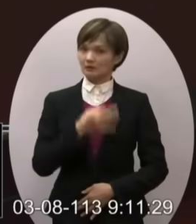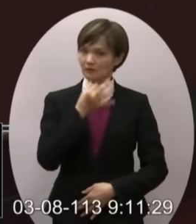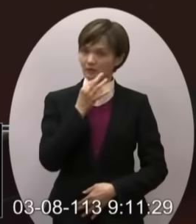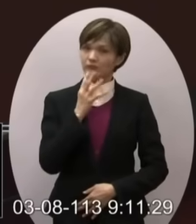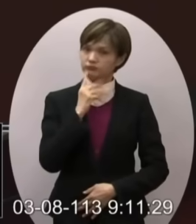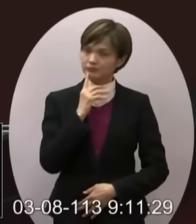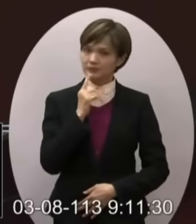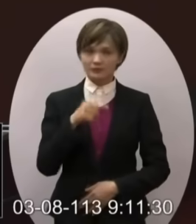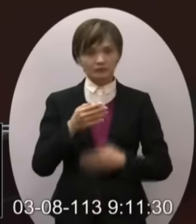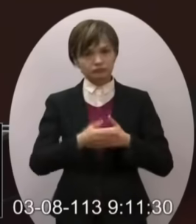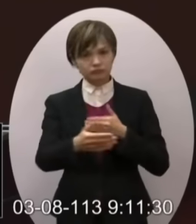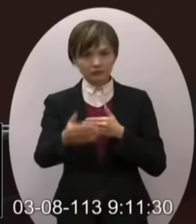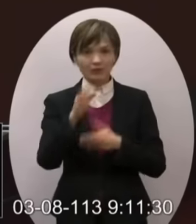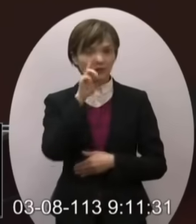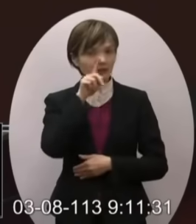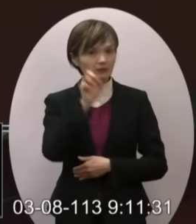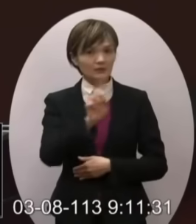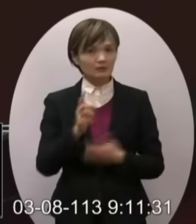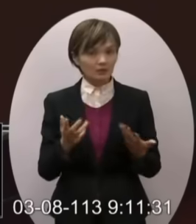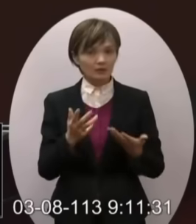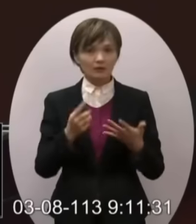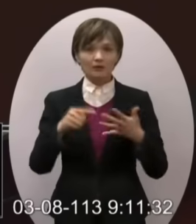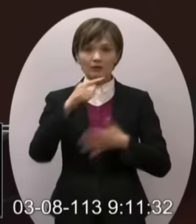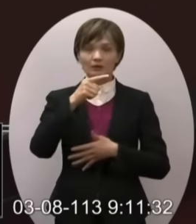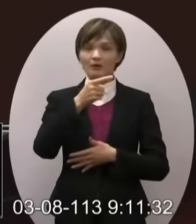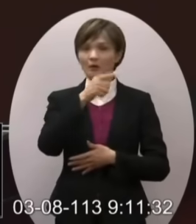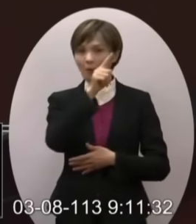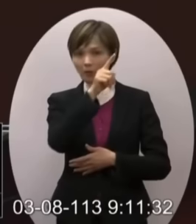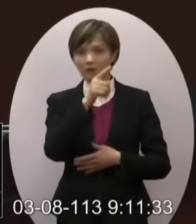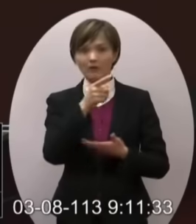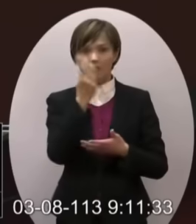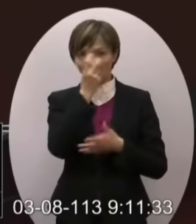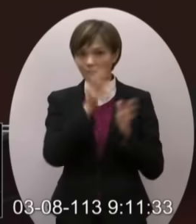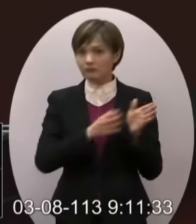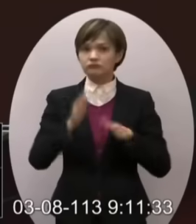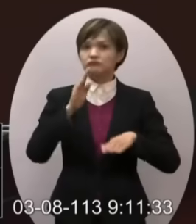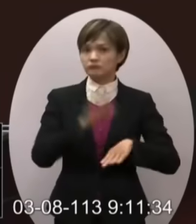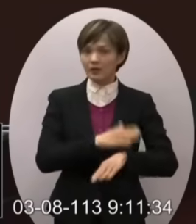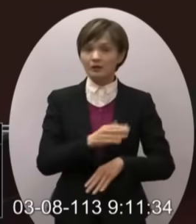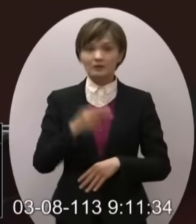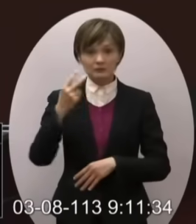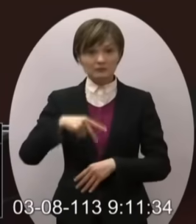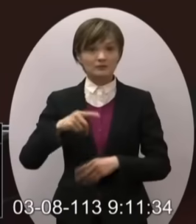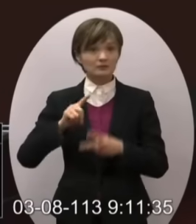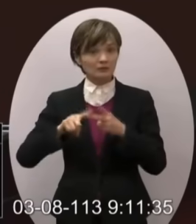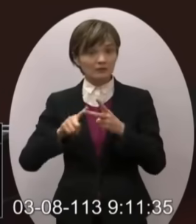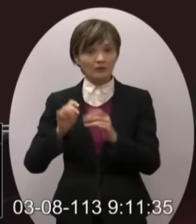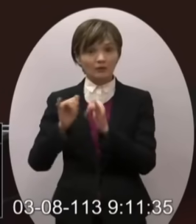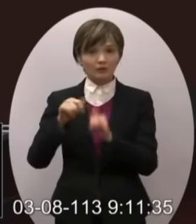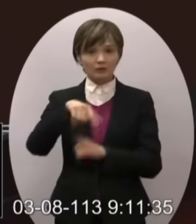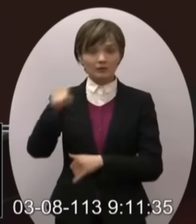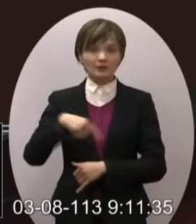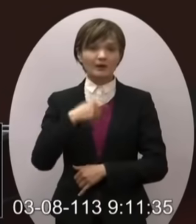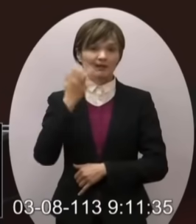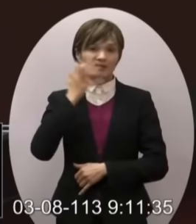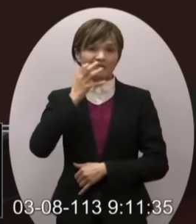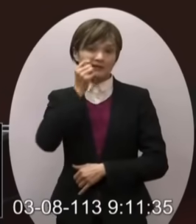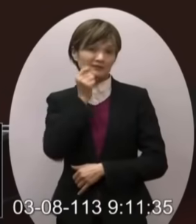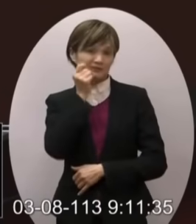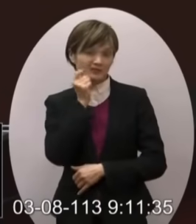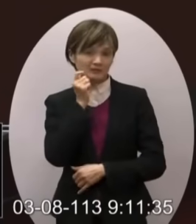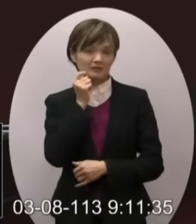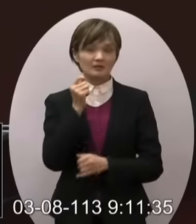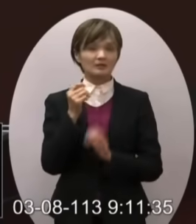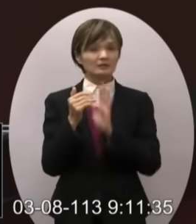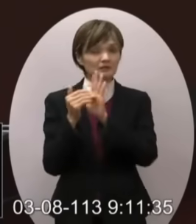其是源头管理，现在没有办法做好。更重要的是，居然还推说是国人爱吃辣，所以说很难禁止。拜托，请